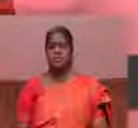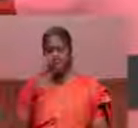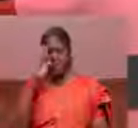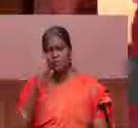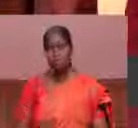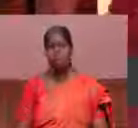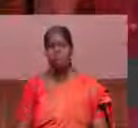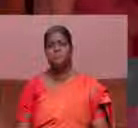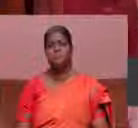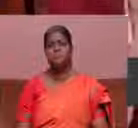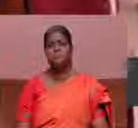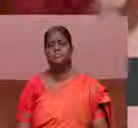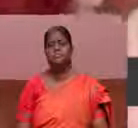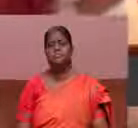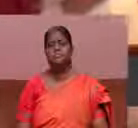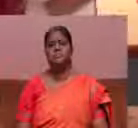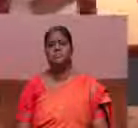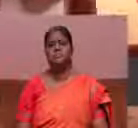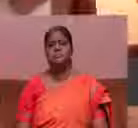ஓகே, தேங்க்ஸ்.